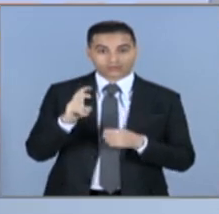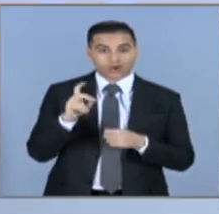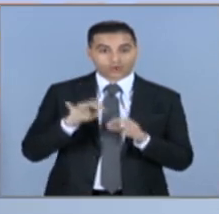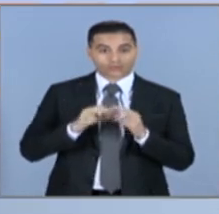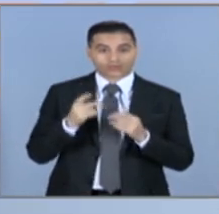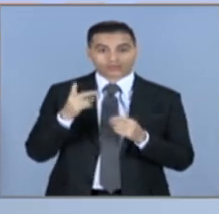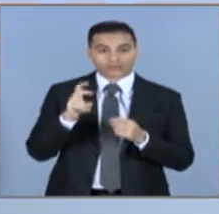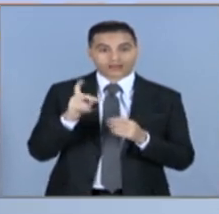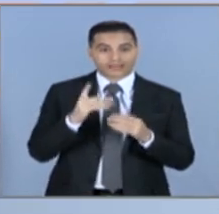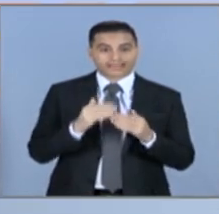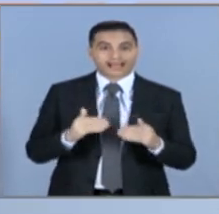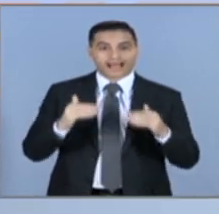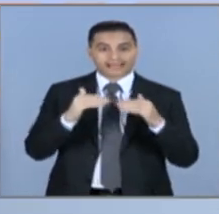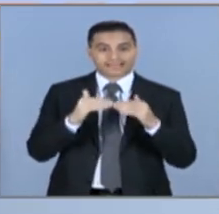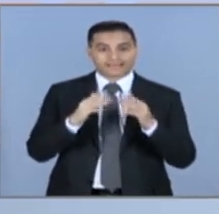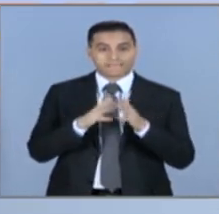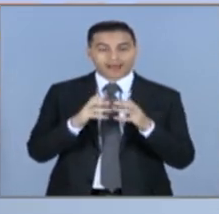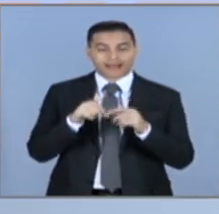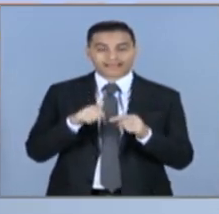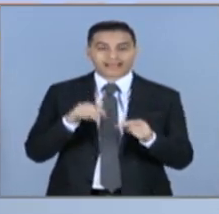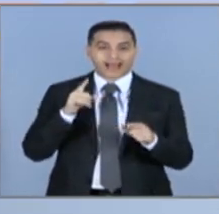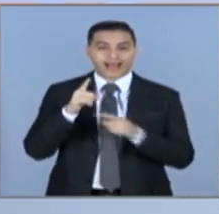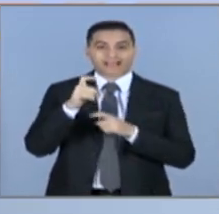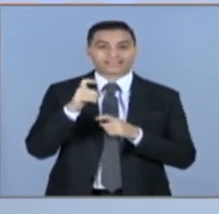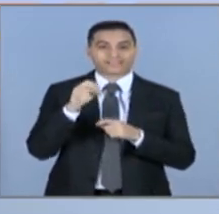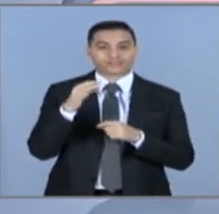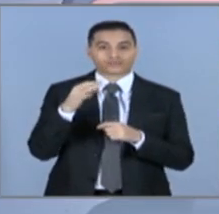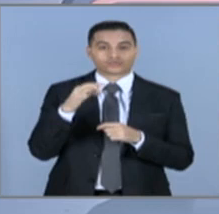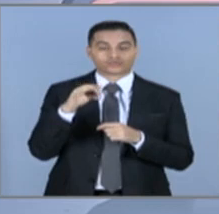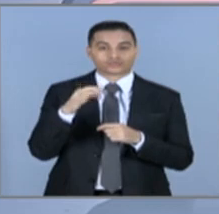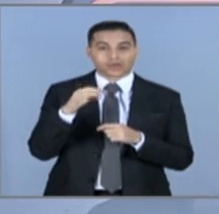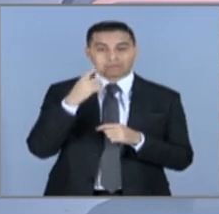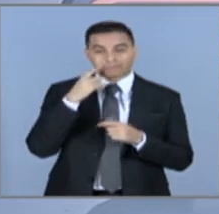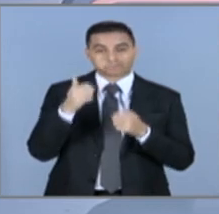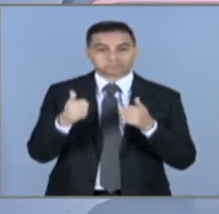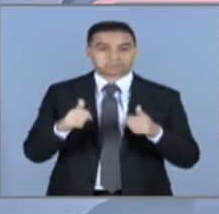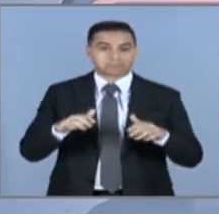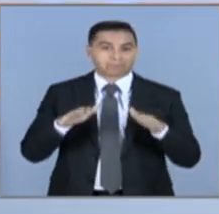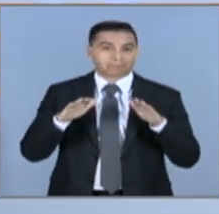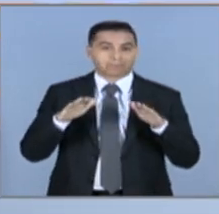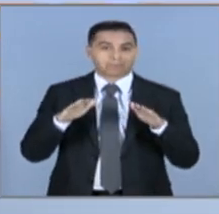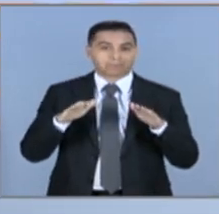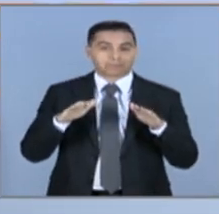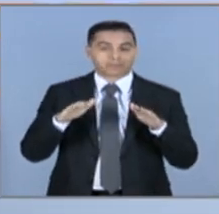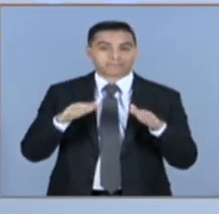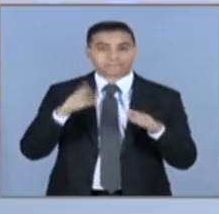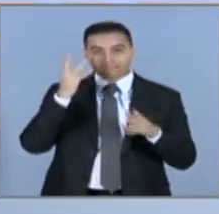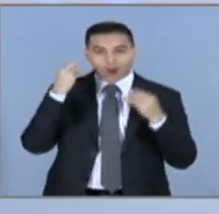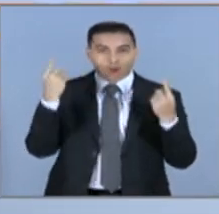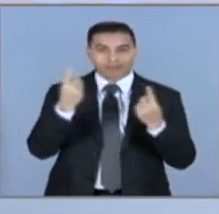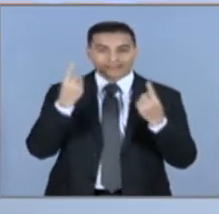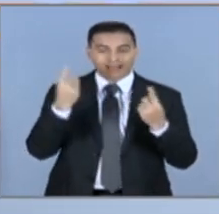عيلة طه اتعدلت، وفي الحاله دي هنلعب على الهدف الذهبي. يا رب. معلومات